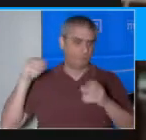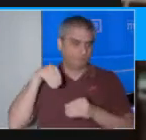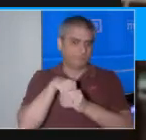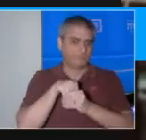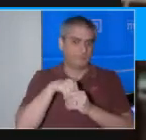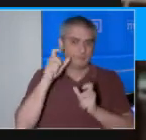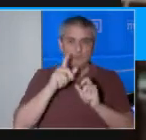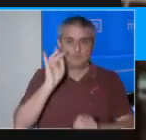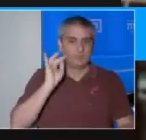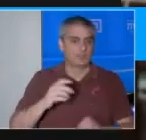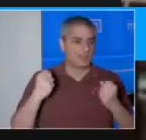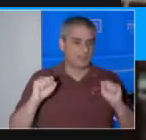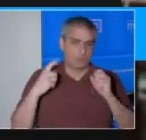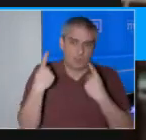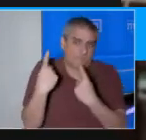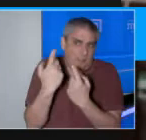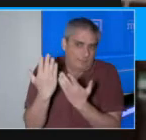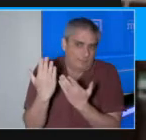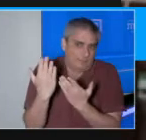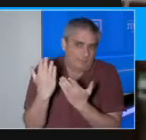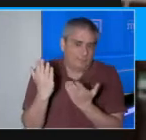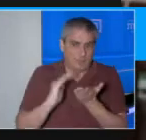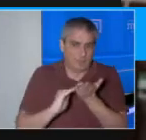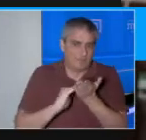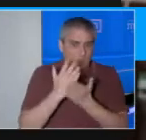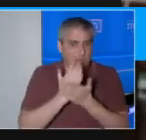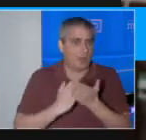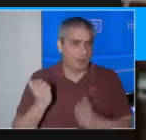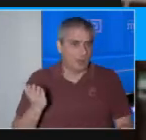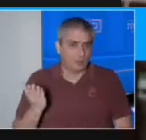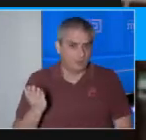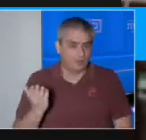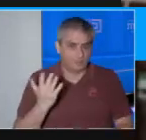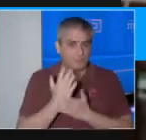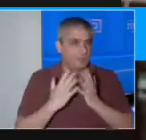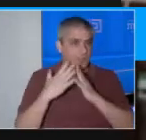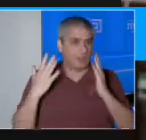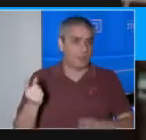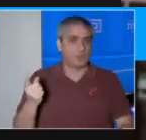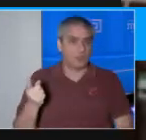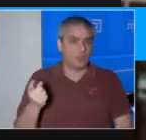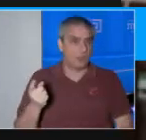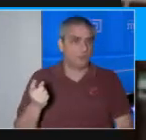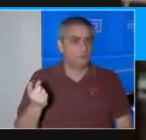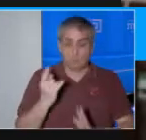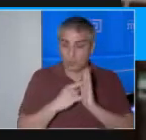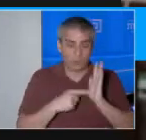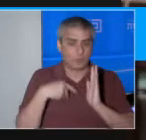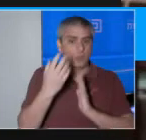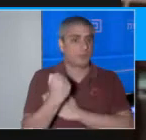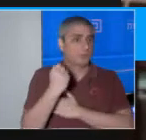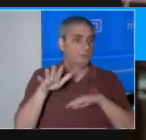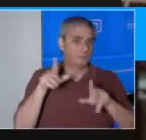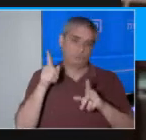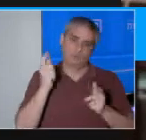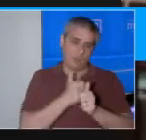שמורכבת מגורמים אנטי-דמוקרטיים בעצמם, לפחות בחלקה, ובחלקה הגדול, החוק הזה מסמיך את הממשלה